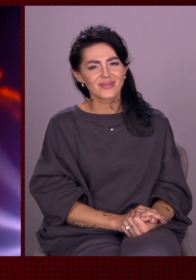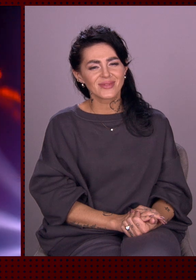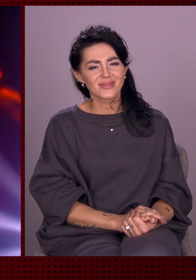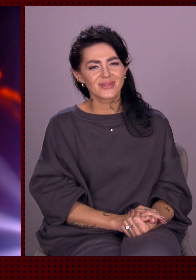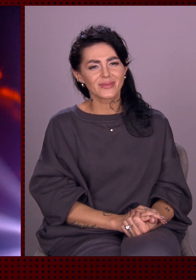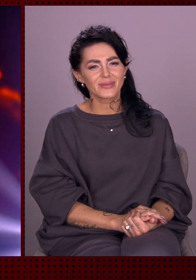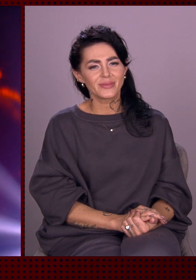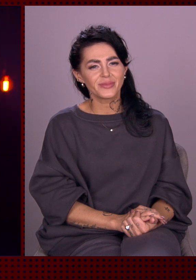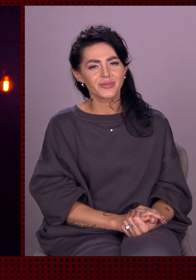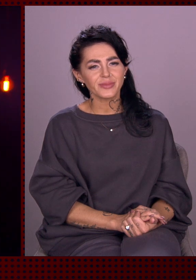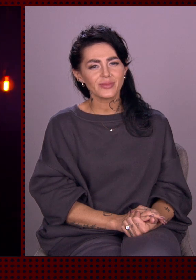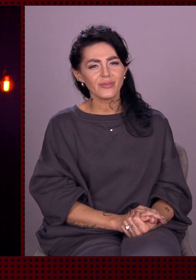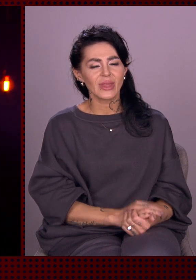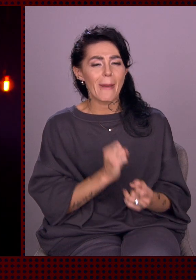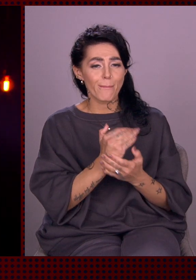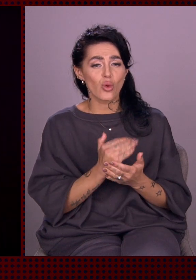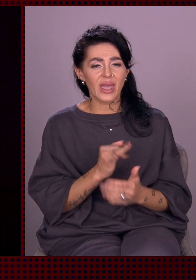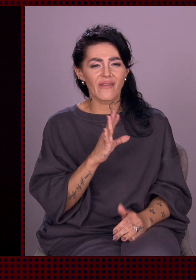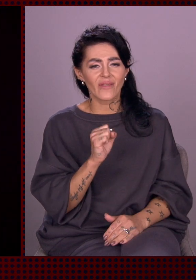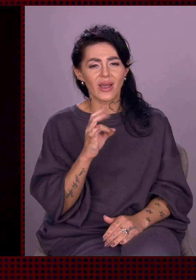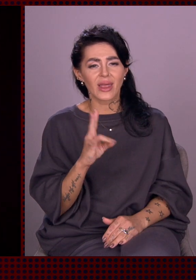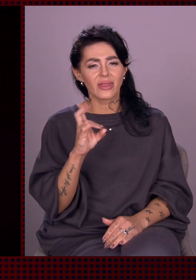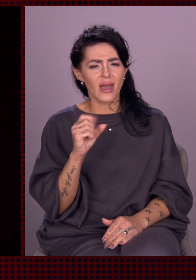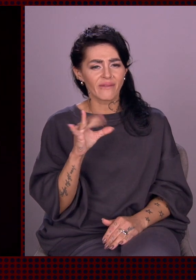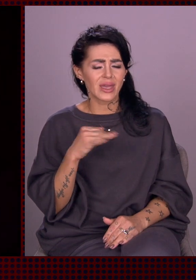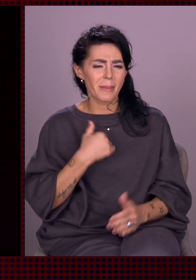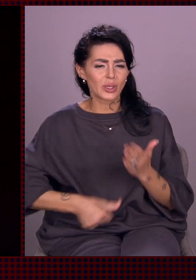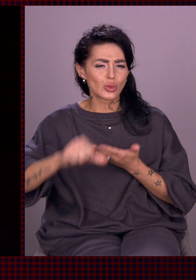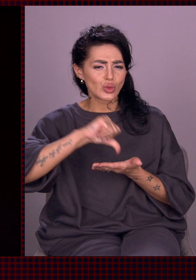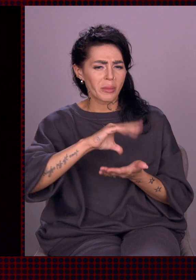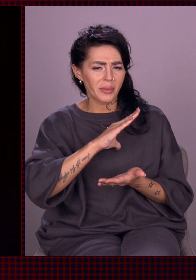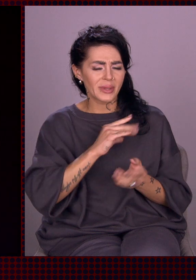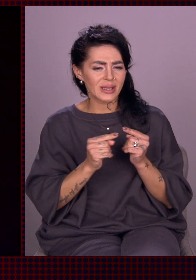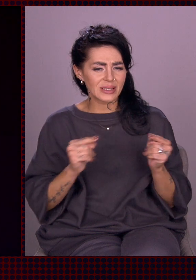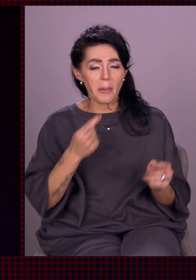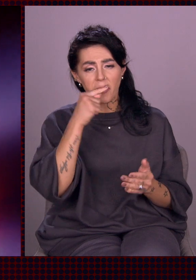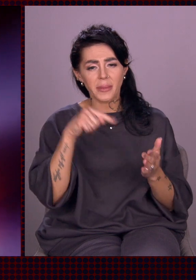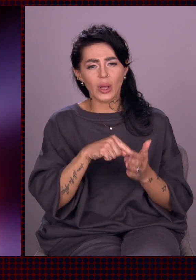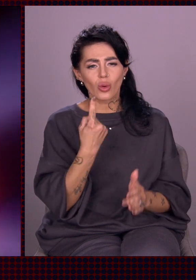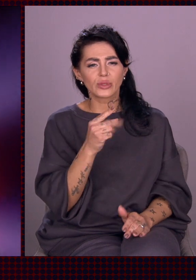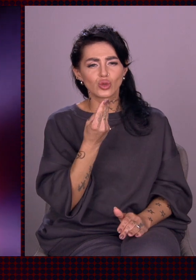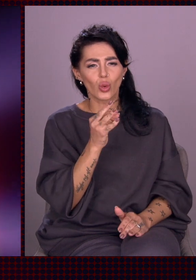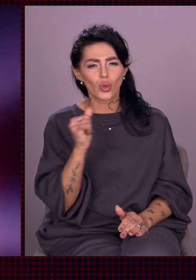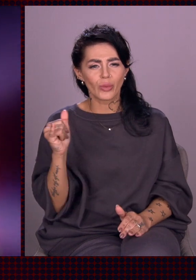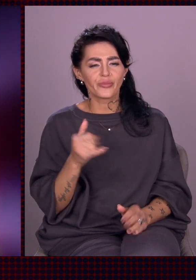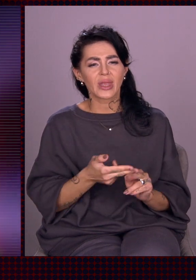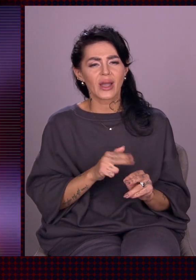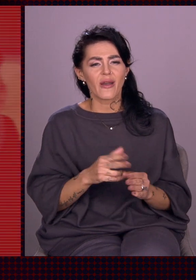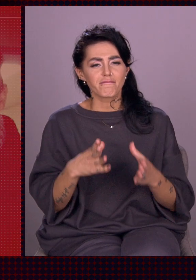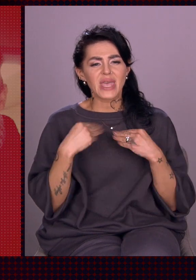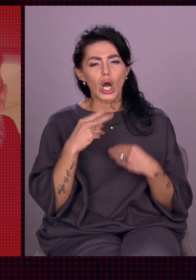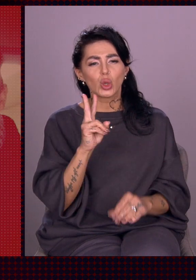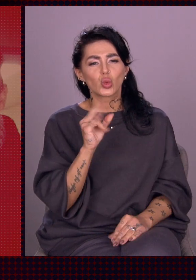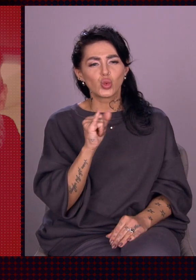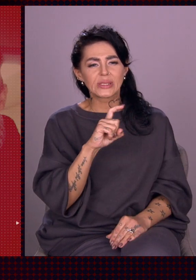До проекту «Іван Наві» я співав в кавер-гуртах і був на одному шоу, де був Кузьма Скрябін. Кажу: «Кузьма, можна з вами сфотографуватися?»